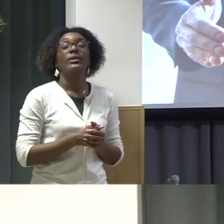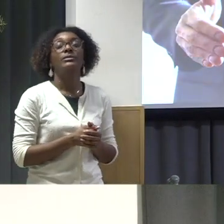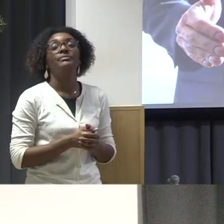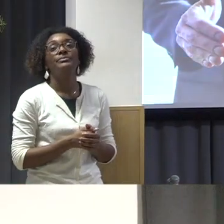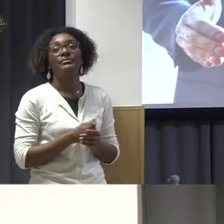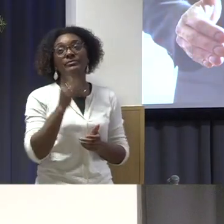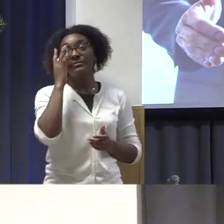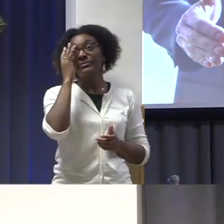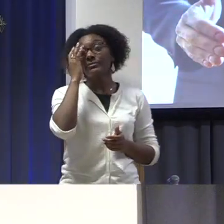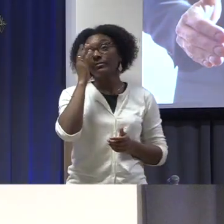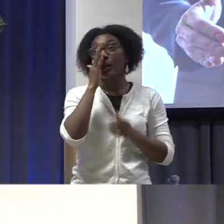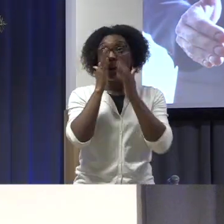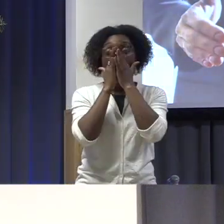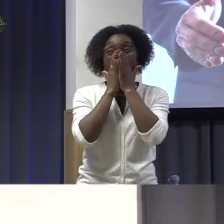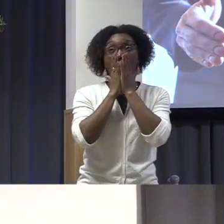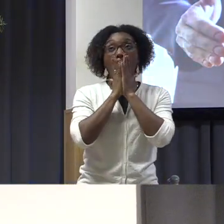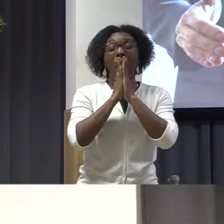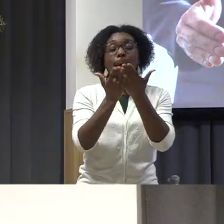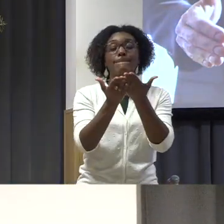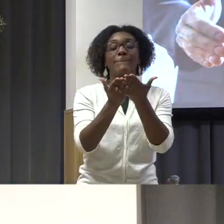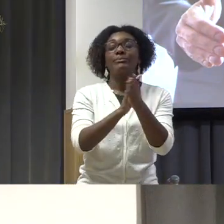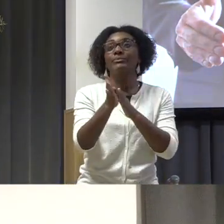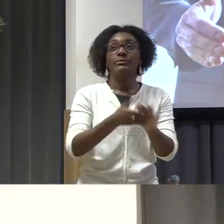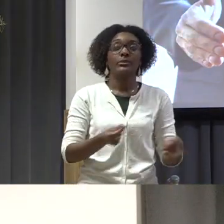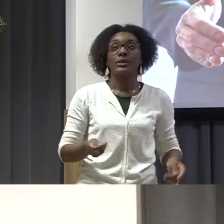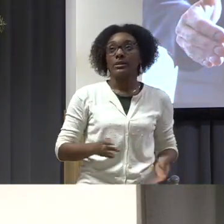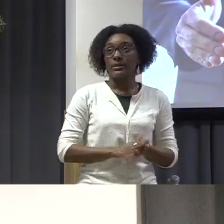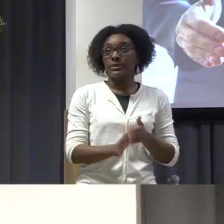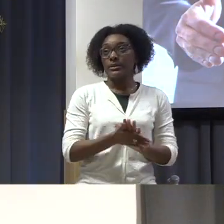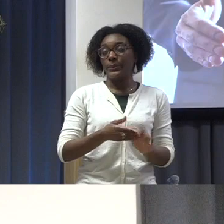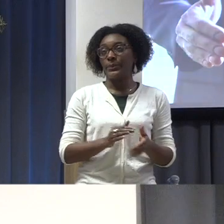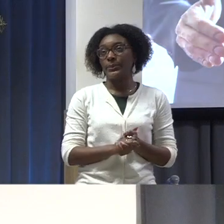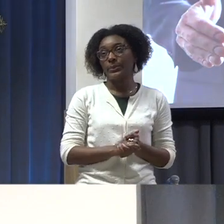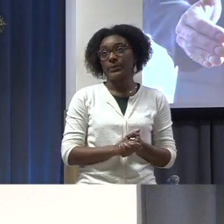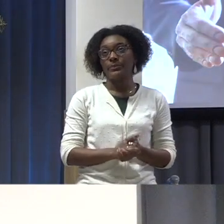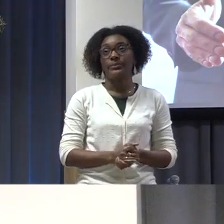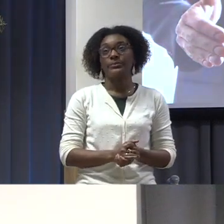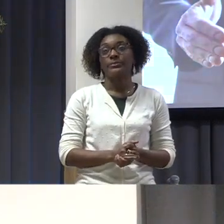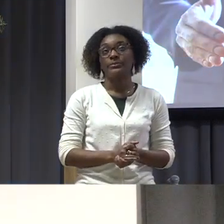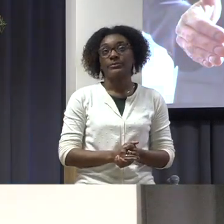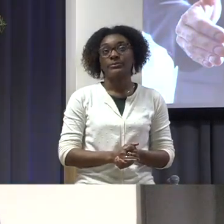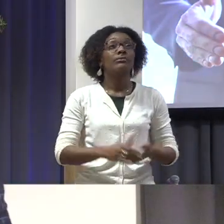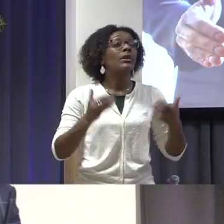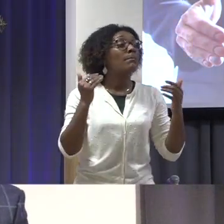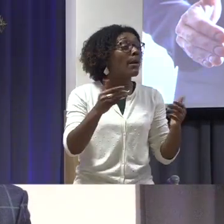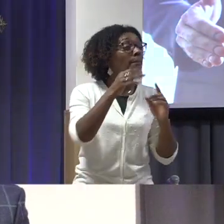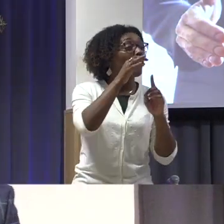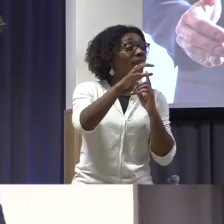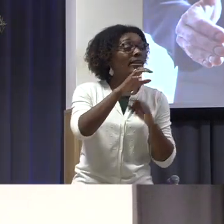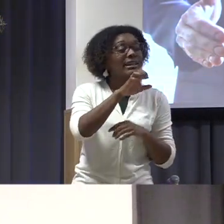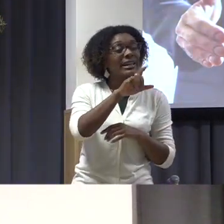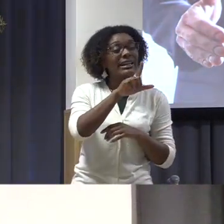ce que tu trouveras affaire car le seigneur est avec toi et le prophète elysées pouvez même aller plus loin dans la phrase